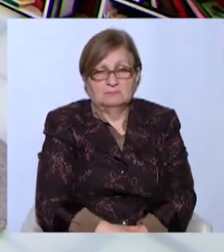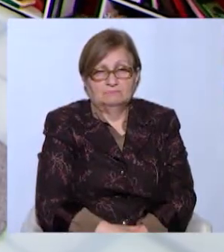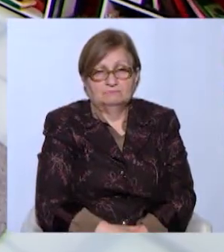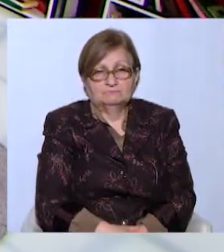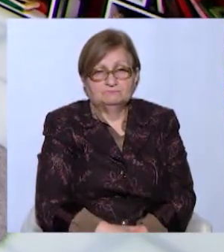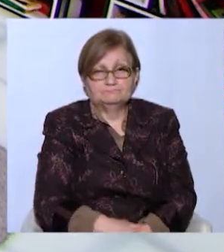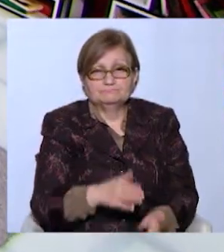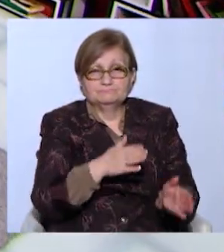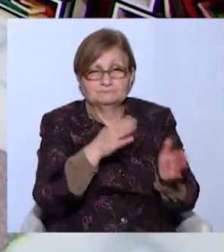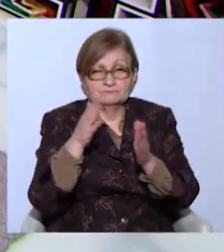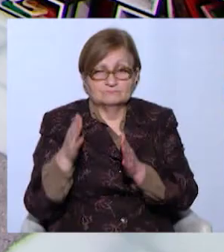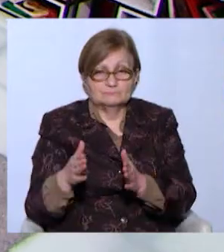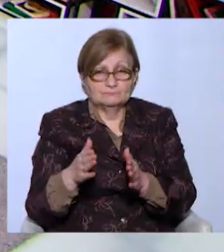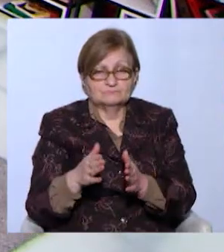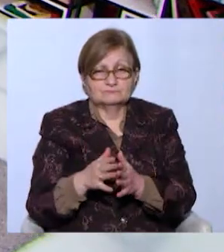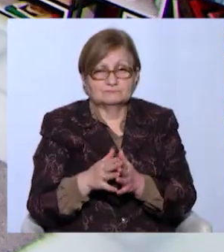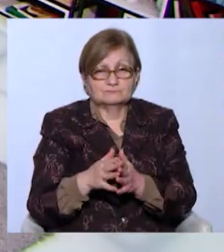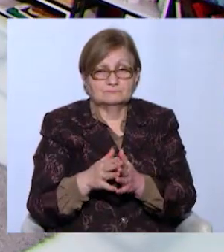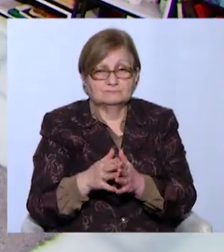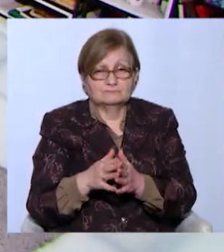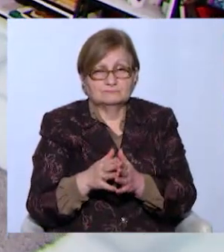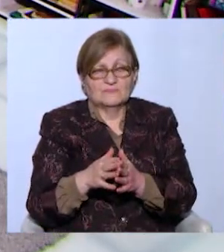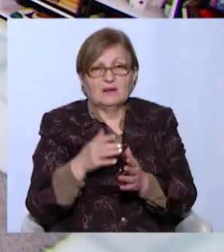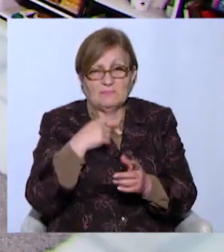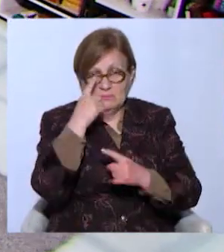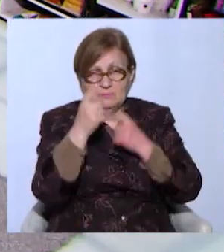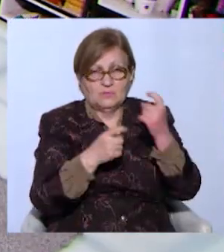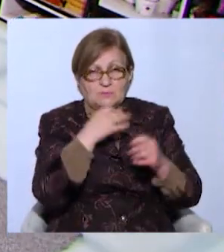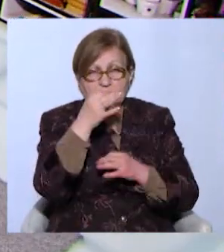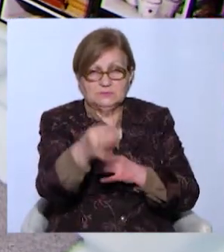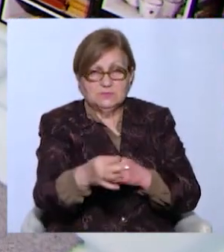გადავიდეთ შემდეგ, მოგაწვით აი ესეთ ინფორმაციას.